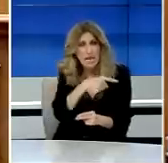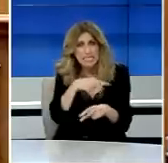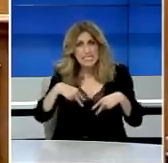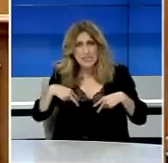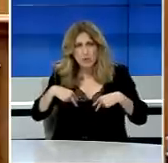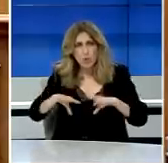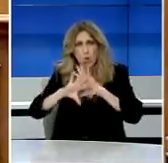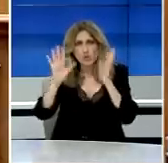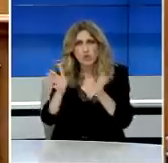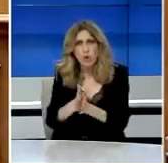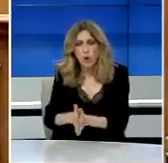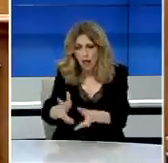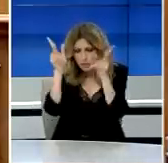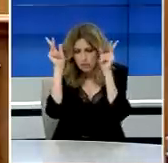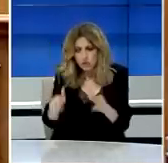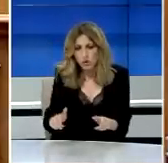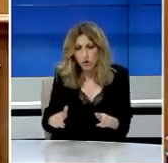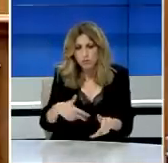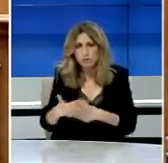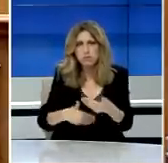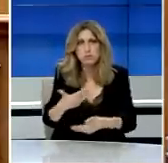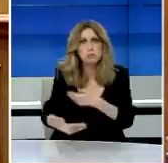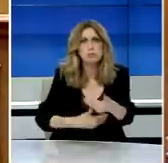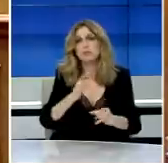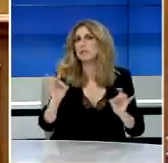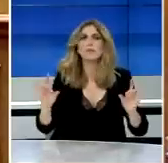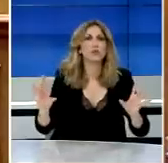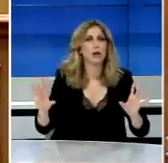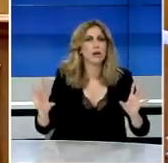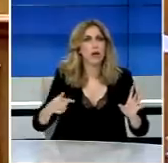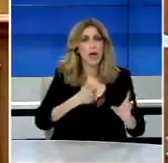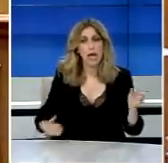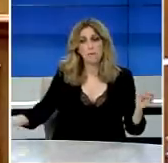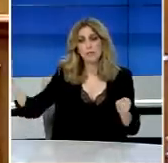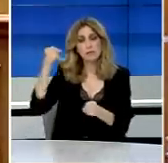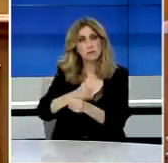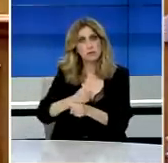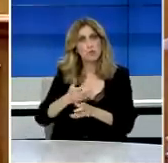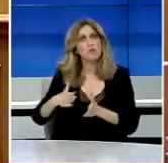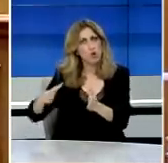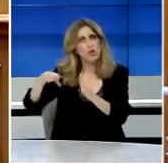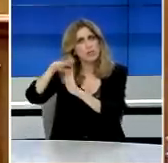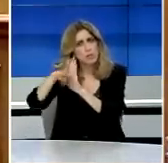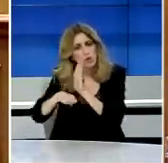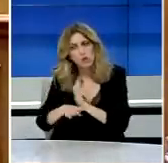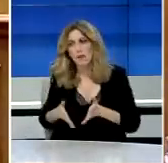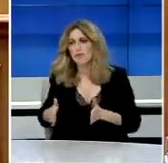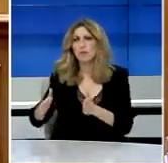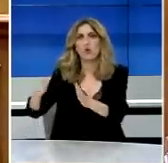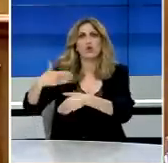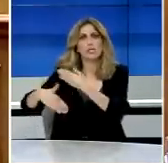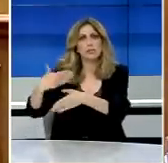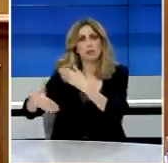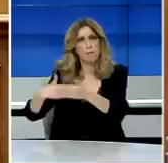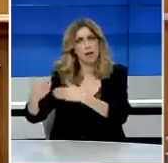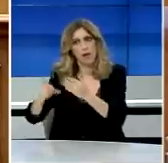και το ΣΥΖΕΦΣΗ. Εσείς, ο ίδιος. Εμείς ιδρύσαμε το Υπουργείο, προχωρήσαμε προγράμματα και βλέπω ότι πράγματι τώρα ο νέος υπουργός σε αυτές τις